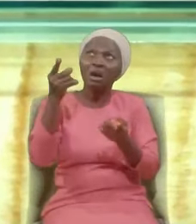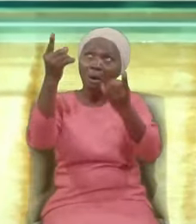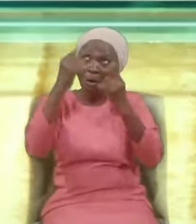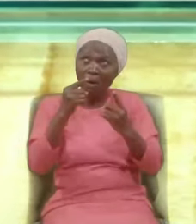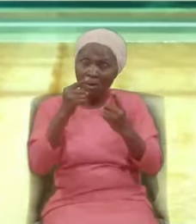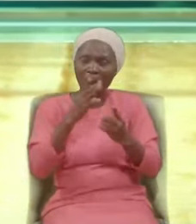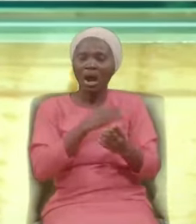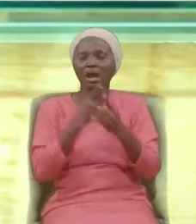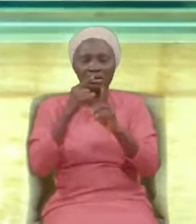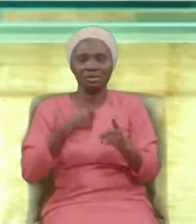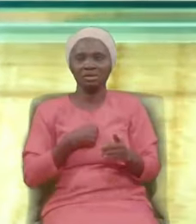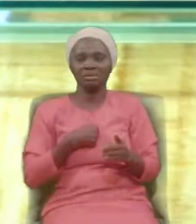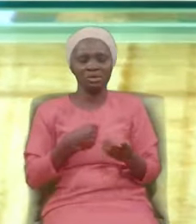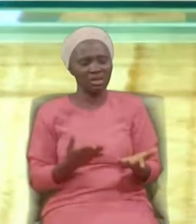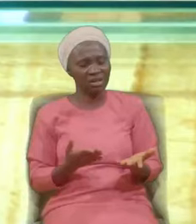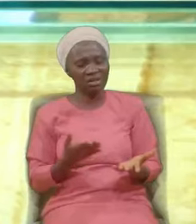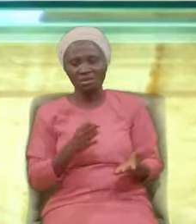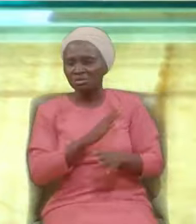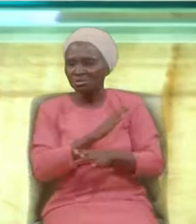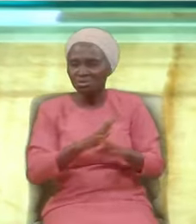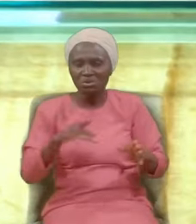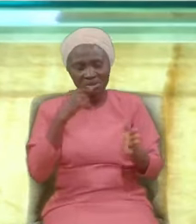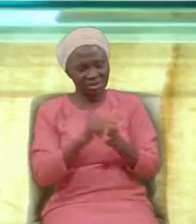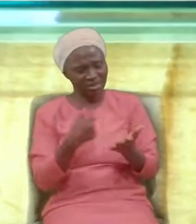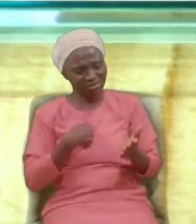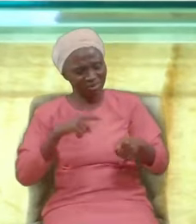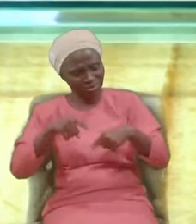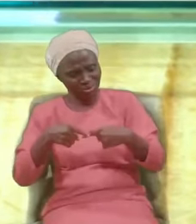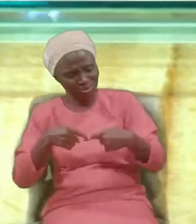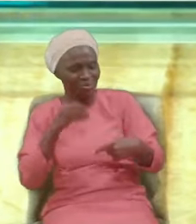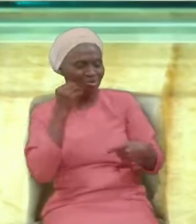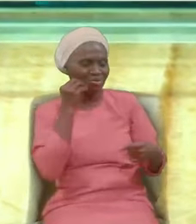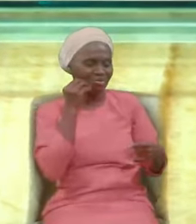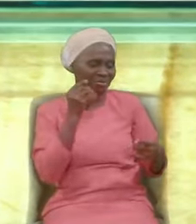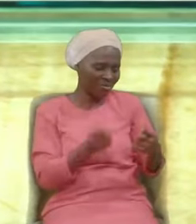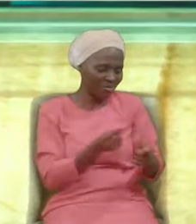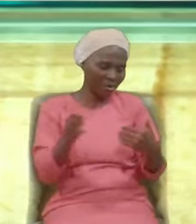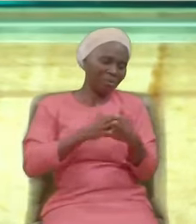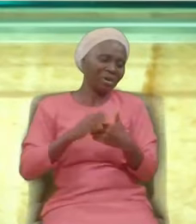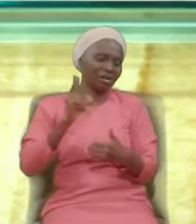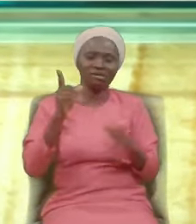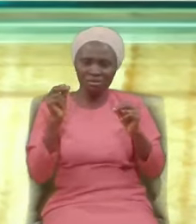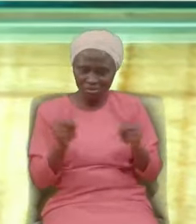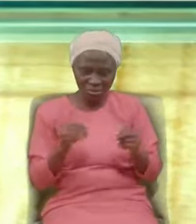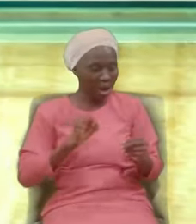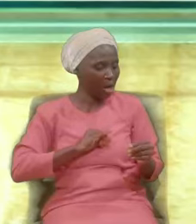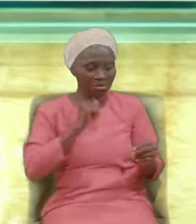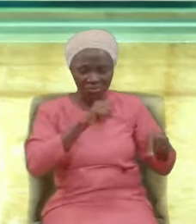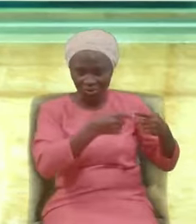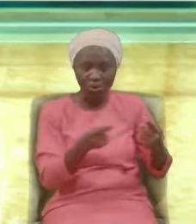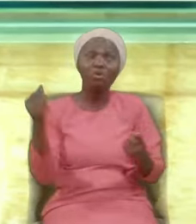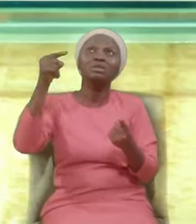Laisse-moi aller parce que le jour vient. Tu ne peux pas aller. Je ne te laisserai pas aller que tu le m'aies béni. La prière indéniable ce